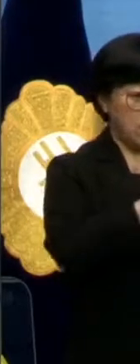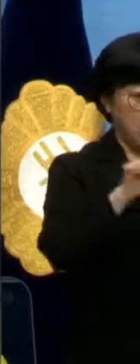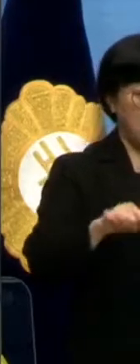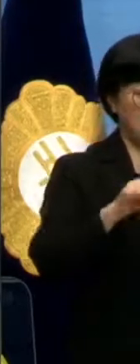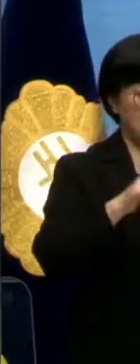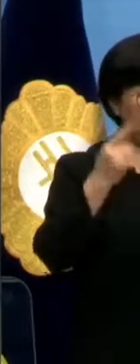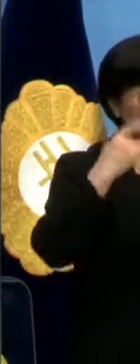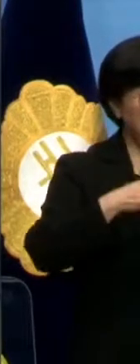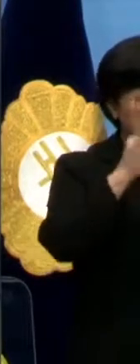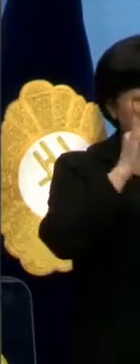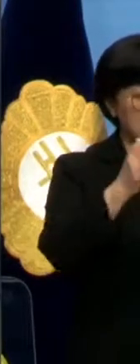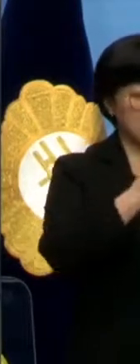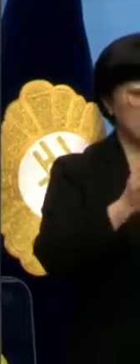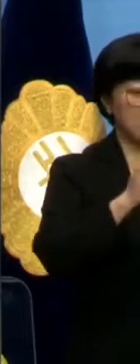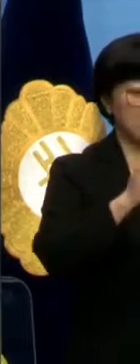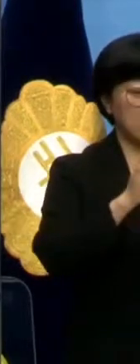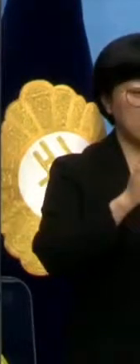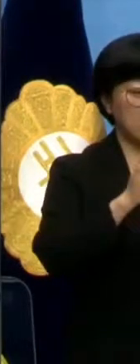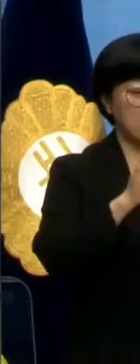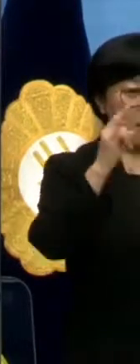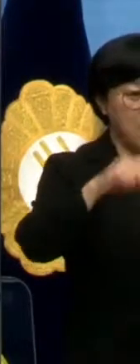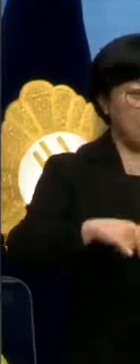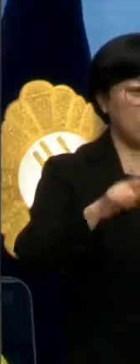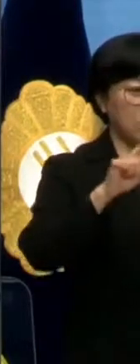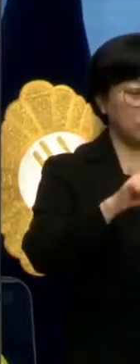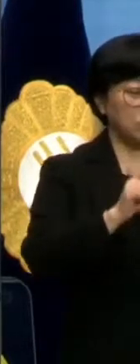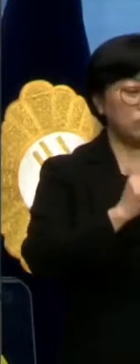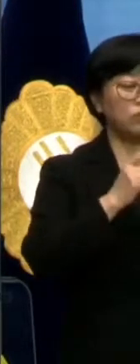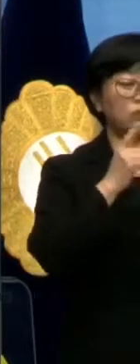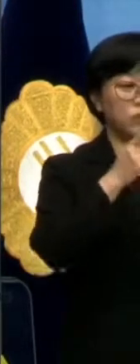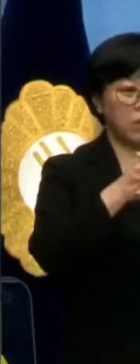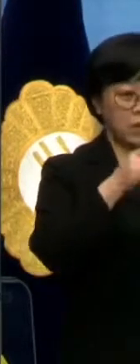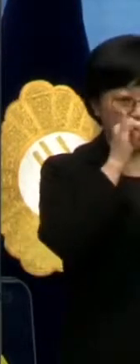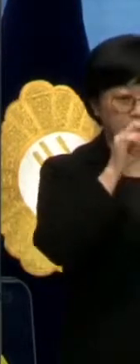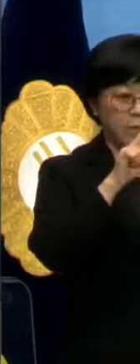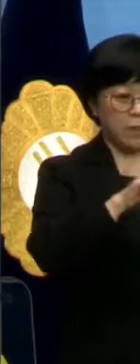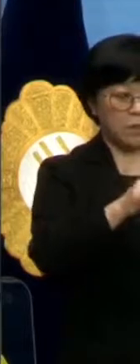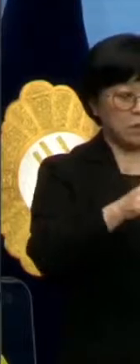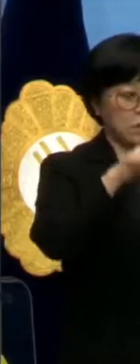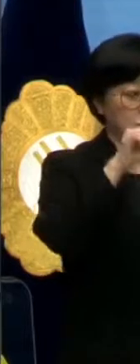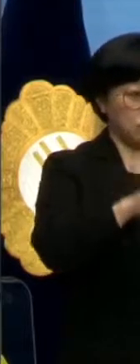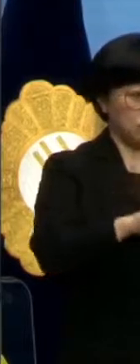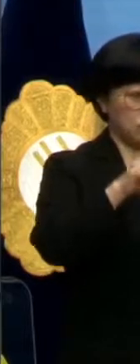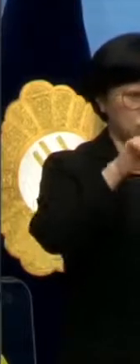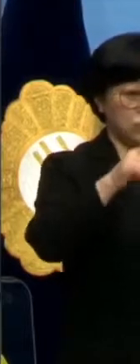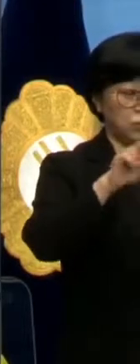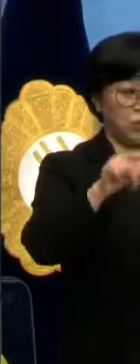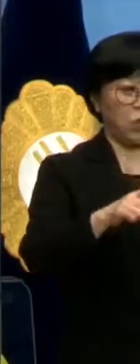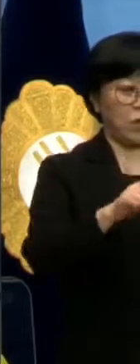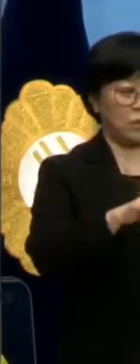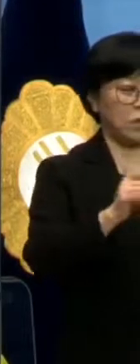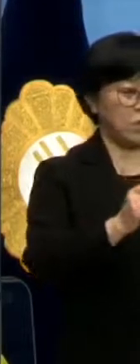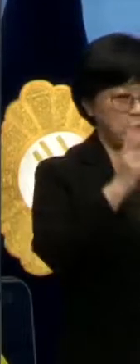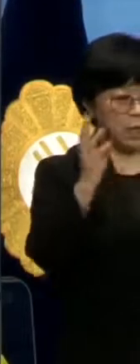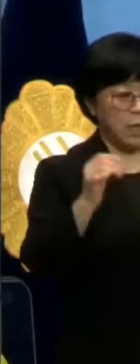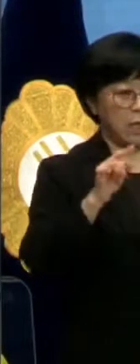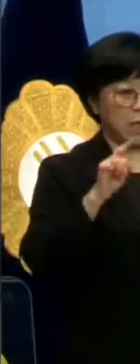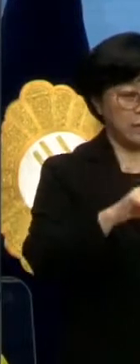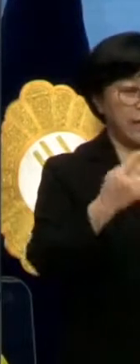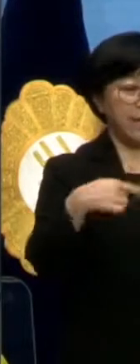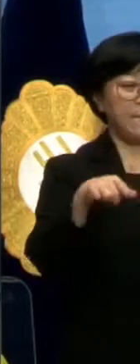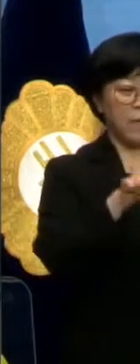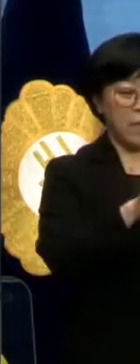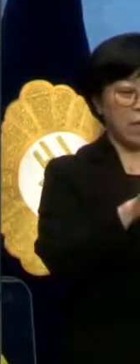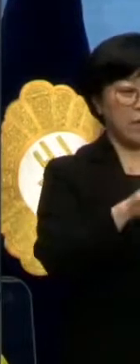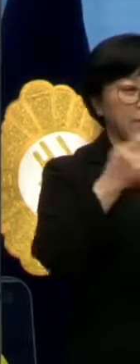손상으로 사용후 핵연료 저장조 누설이 있었다면 삼중수소 뿐 아니라 코발트 등의 감마 액정도 함께